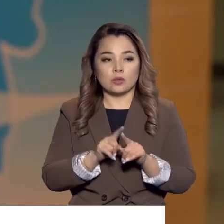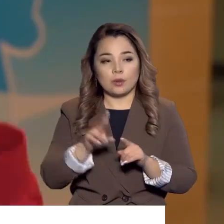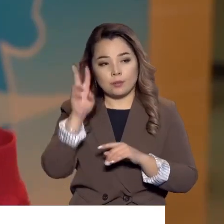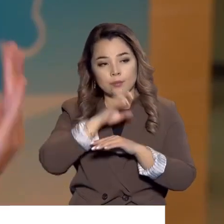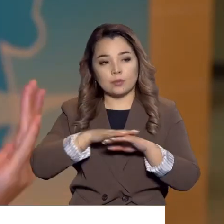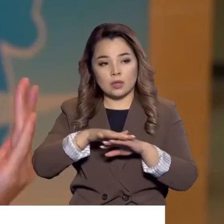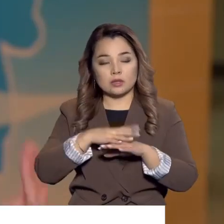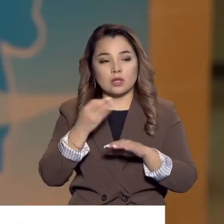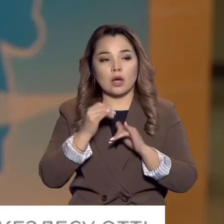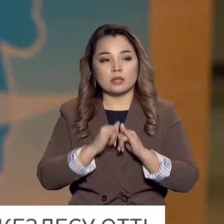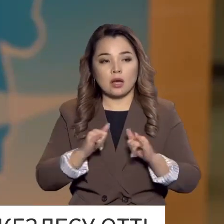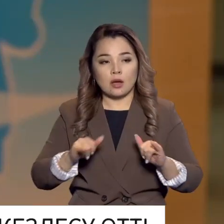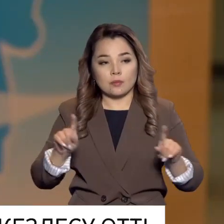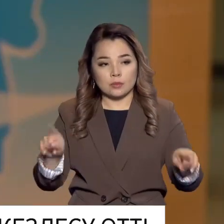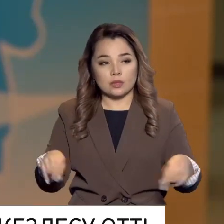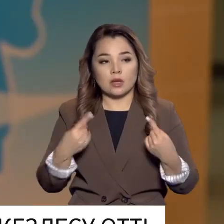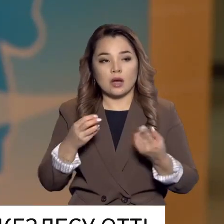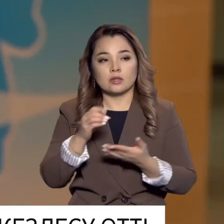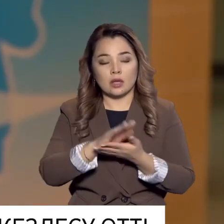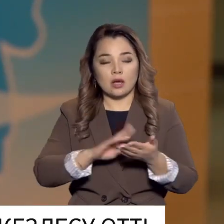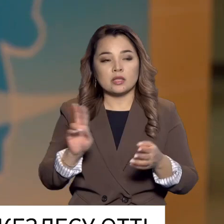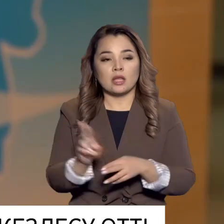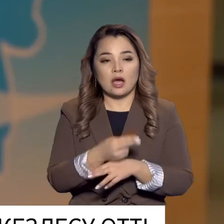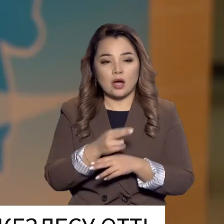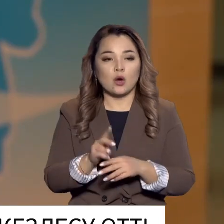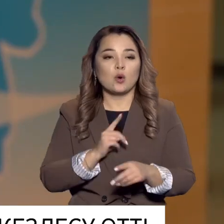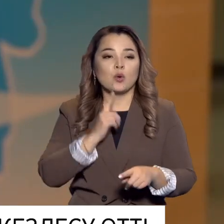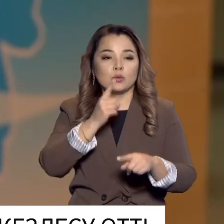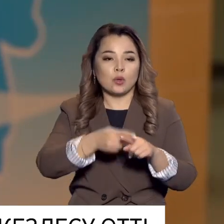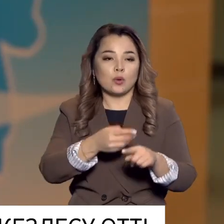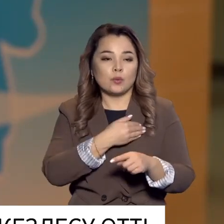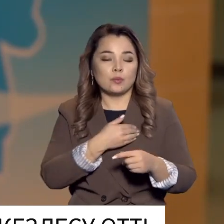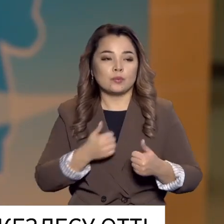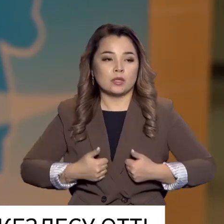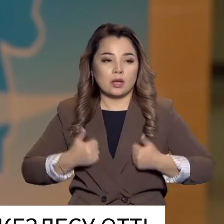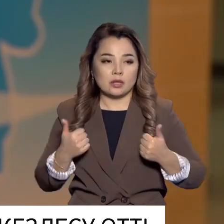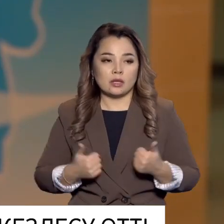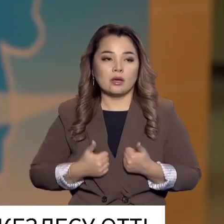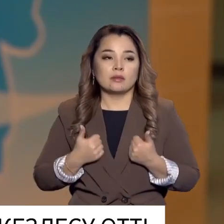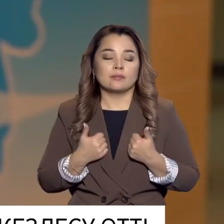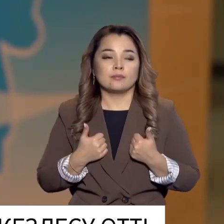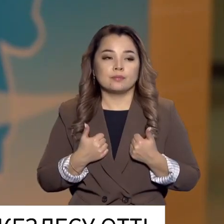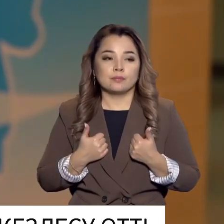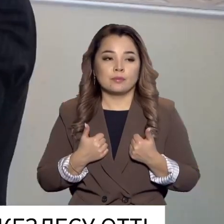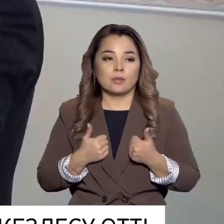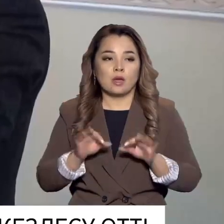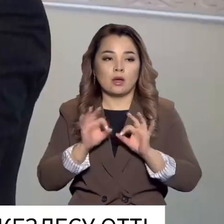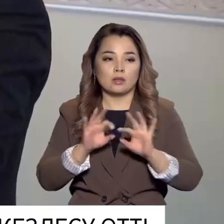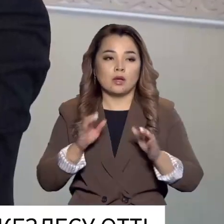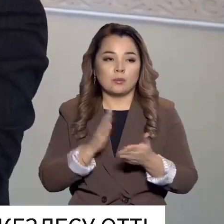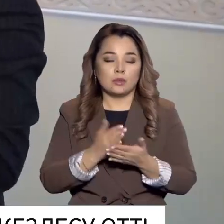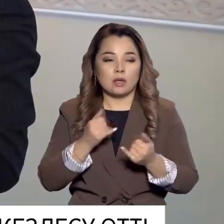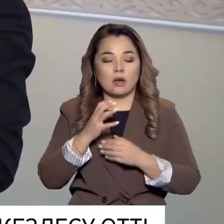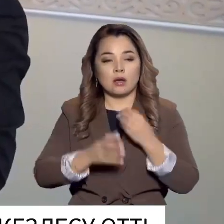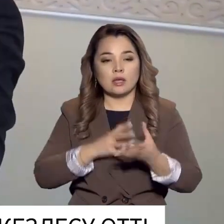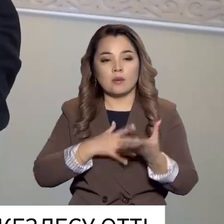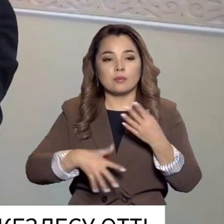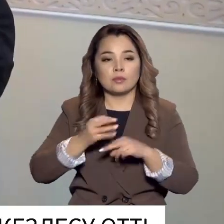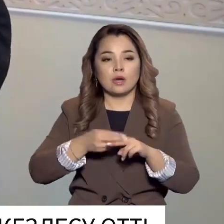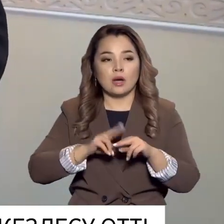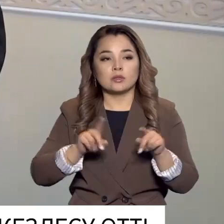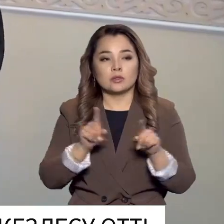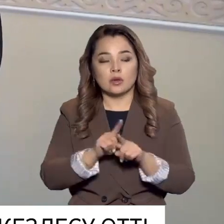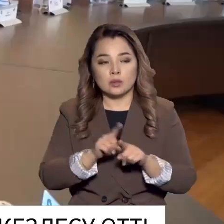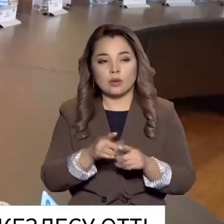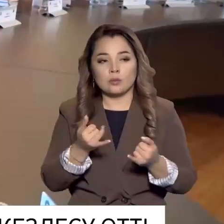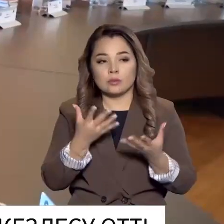мемлекеттің ары қарай дамуына шәкірт тәрбиелеп, үлесімді қосып жатырмын деп айталамын. Бүкіл әлемді пандемия жайлаған сәтте